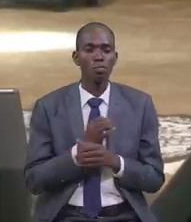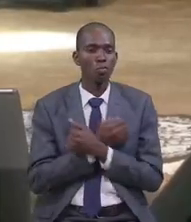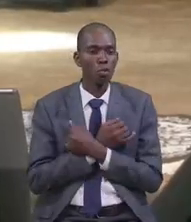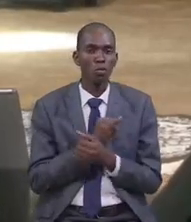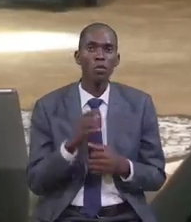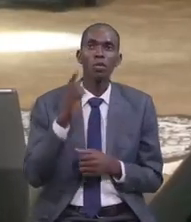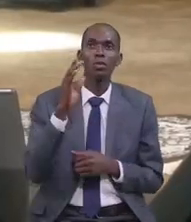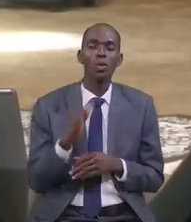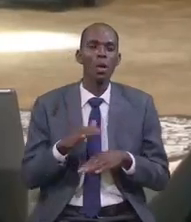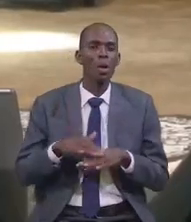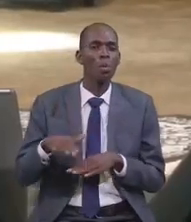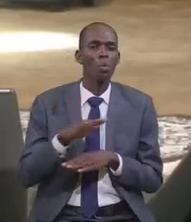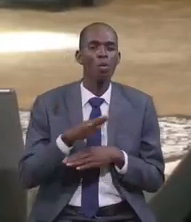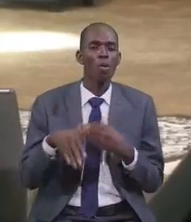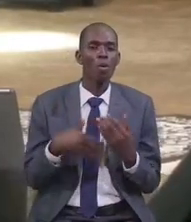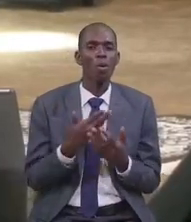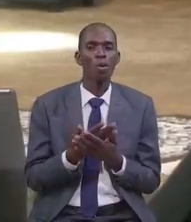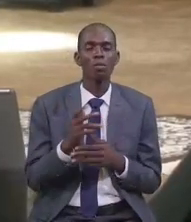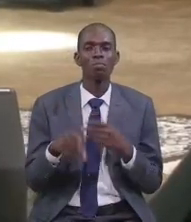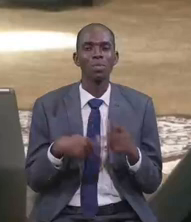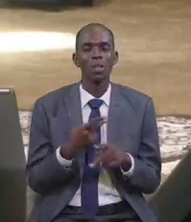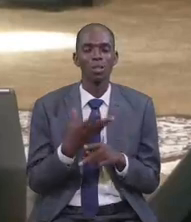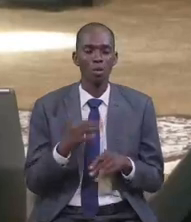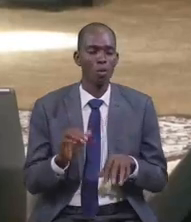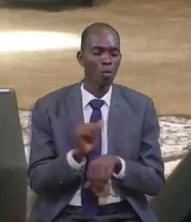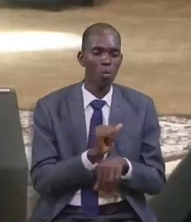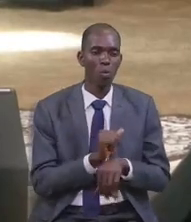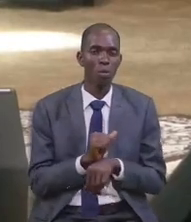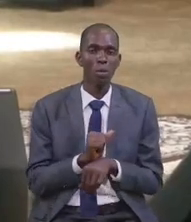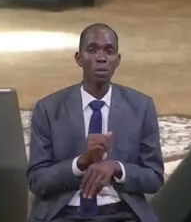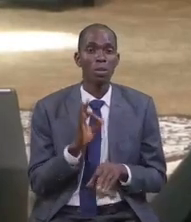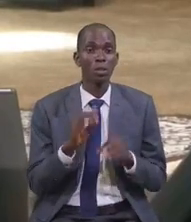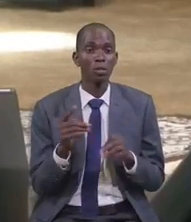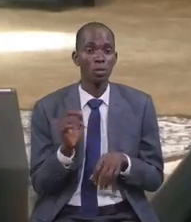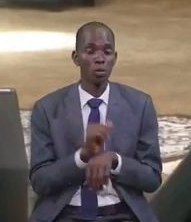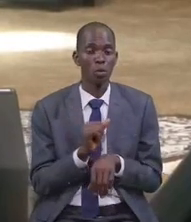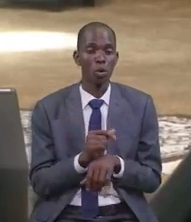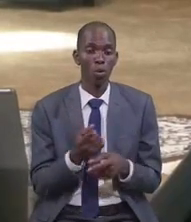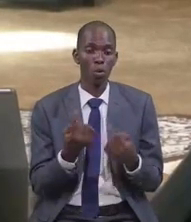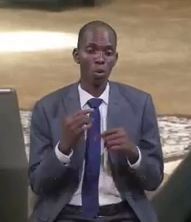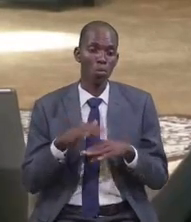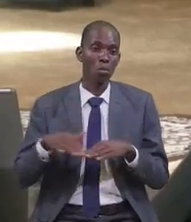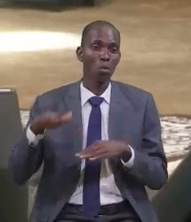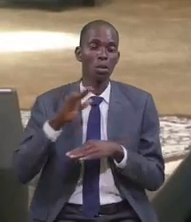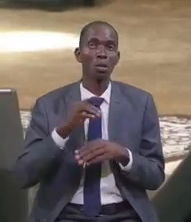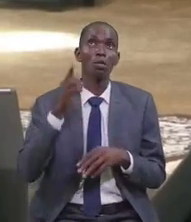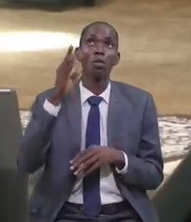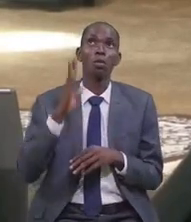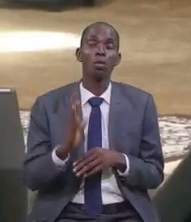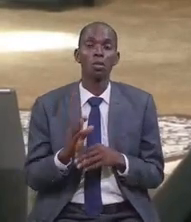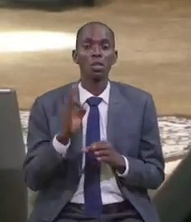aimes Dieu plus que toute autre activité, mais si l'activité est au-delà de Dieu,